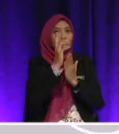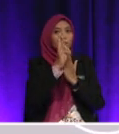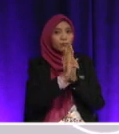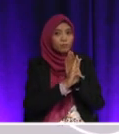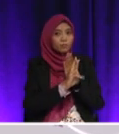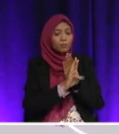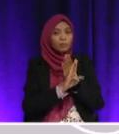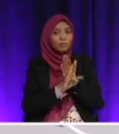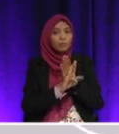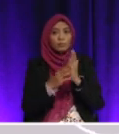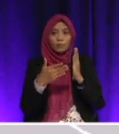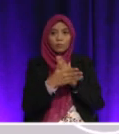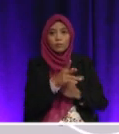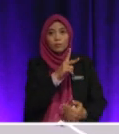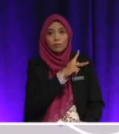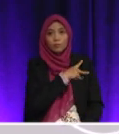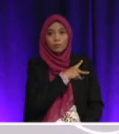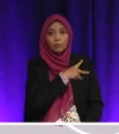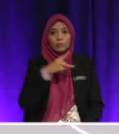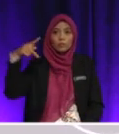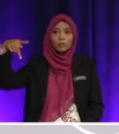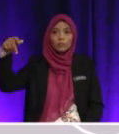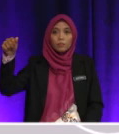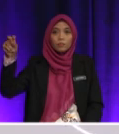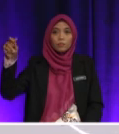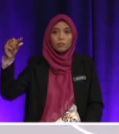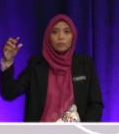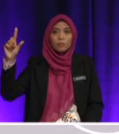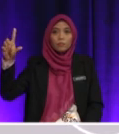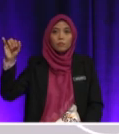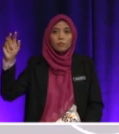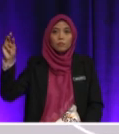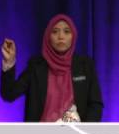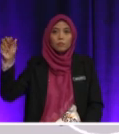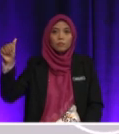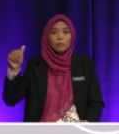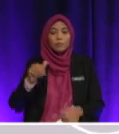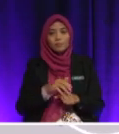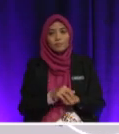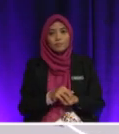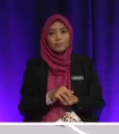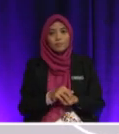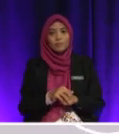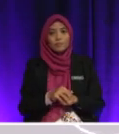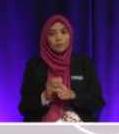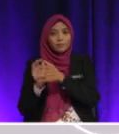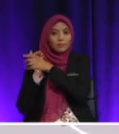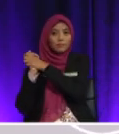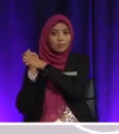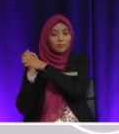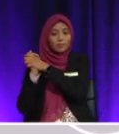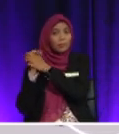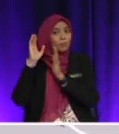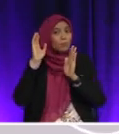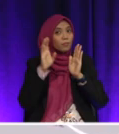Datuk Panglima Bukit kantong oke oke Ini gambar berkaitan